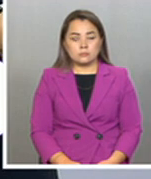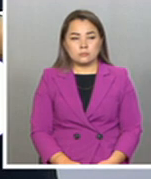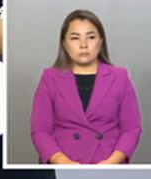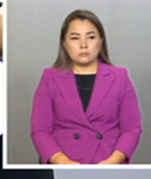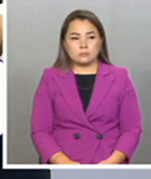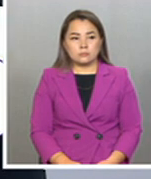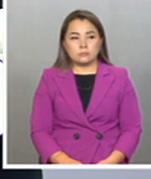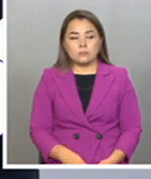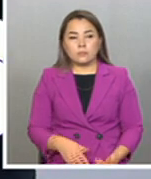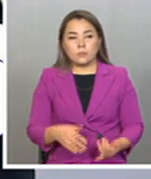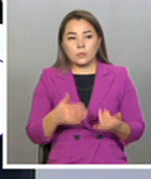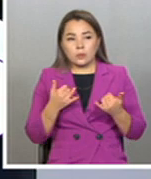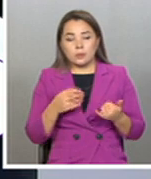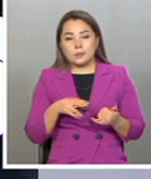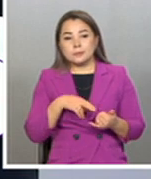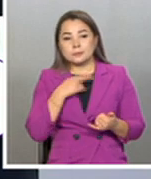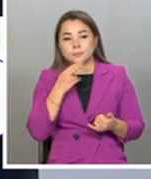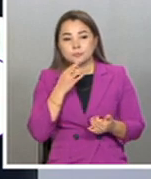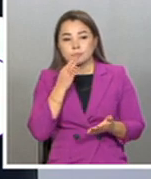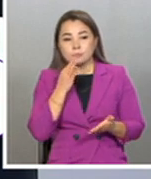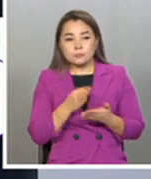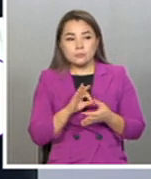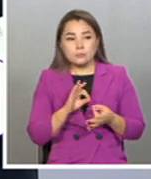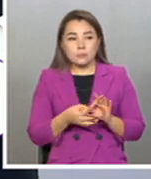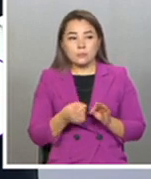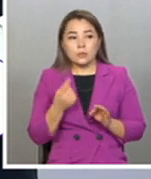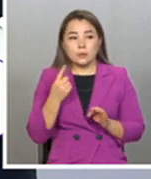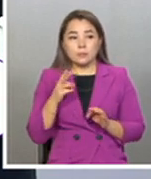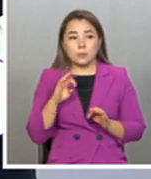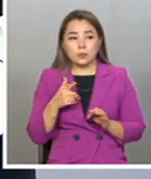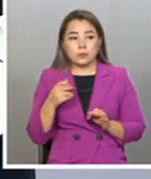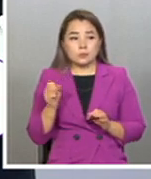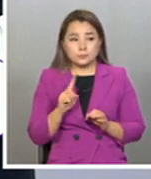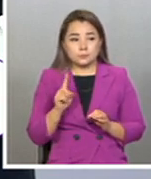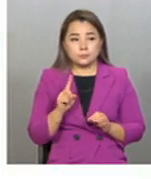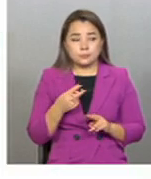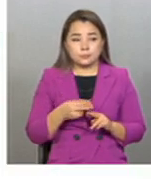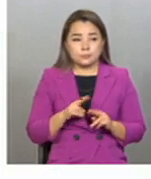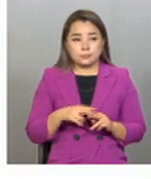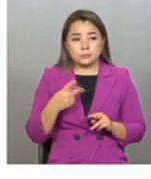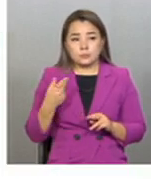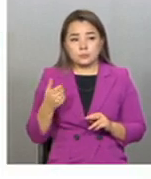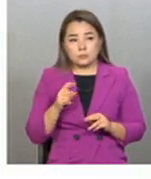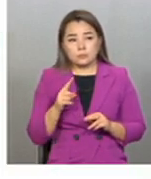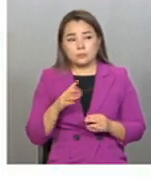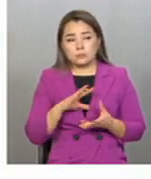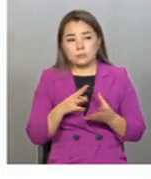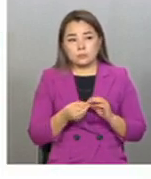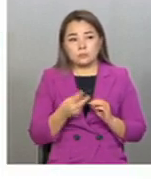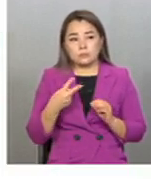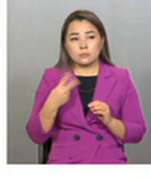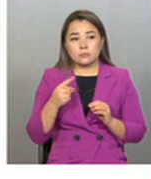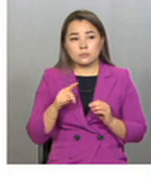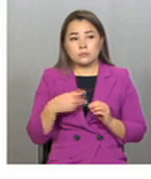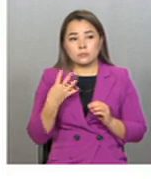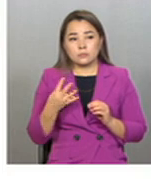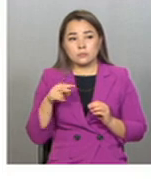Енді жауабына назар аударамыз. 1 моль газ, газдың көлемі 22,4 литрге